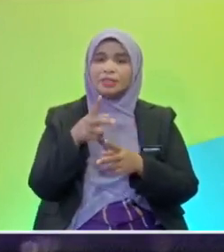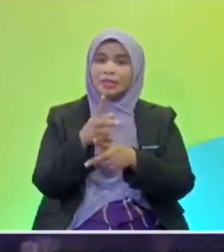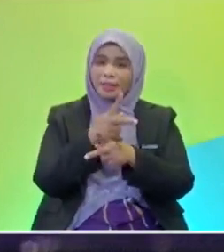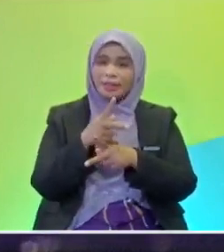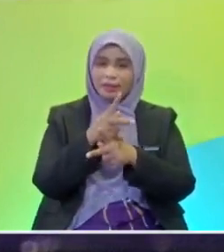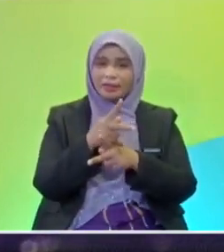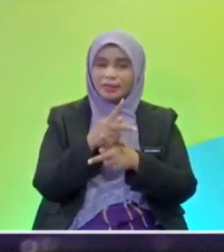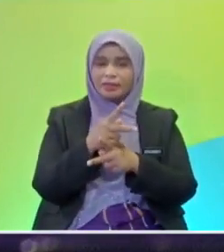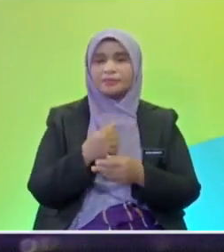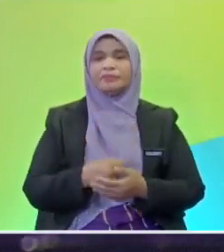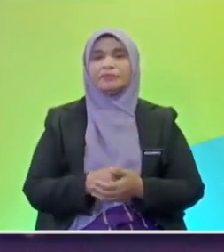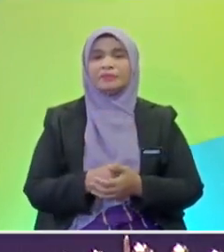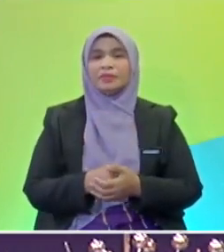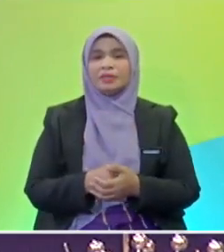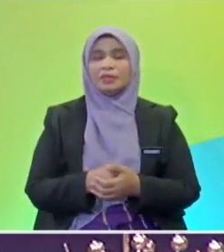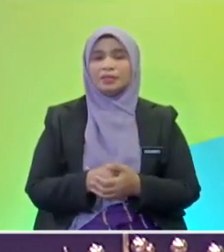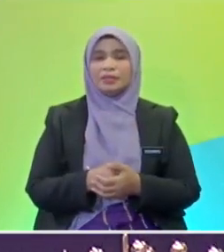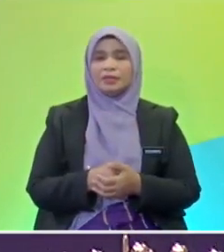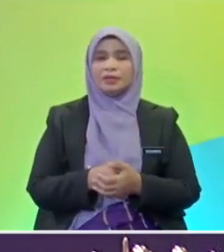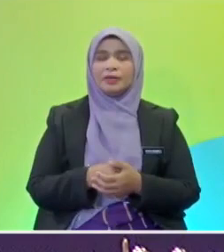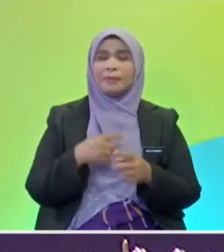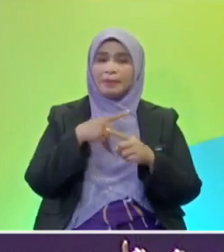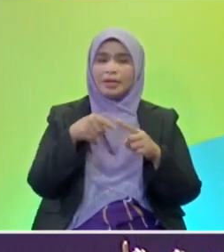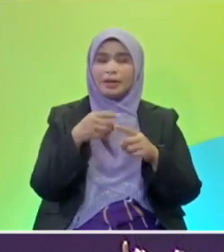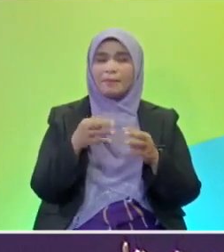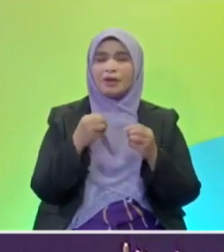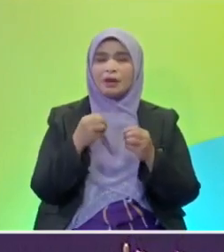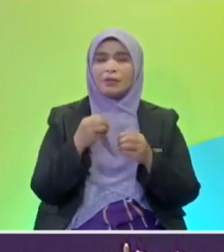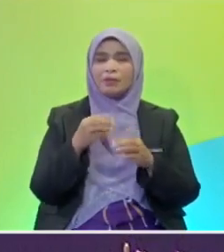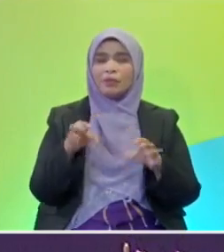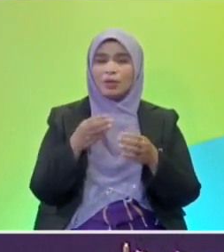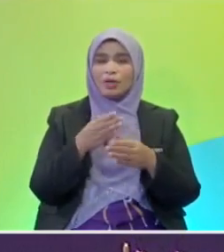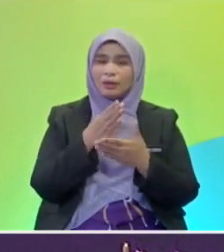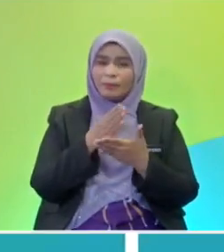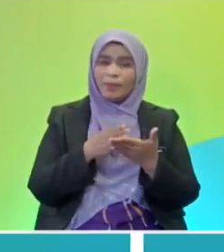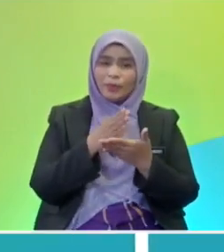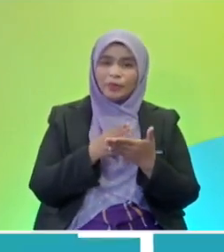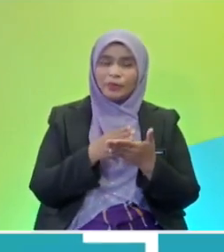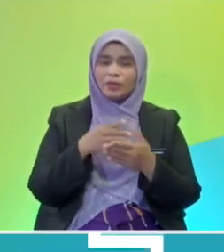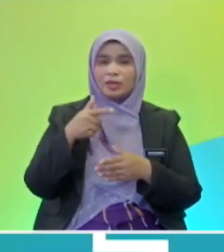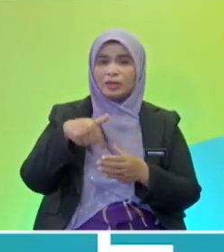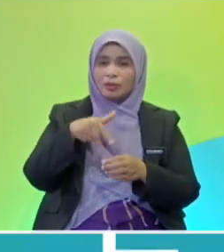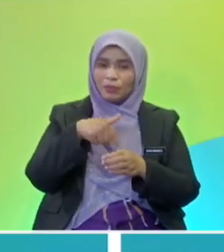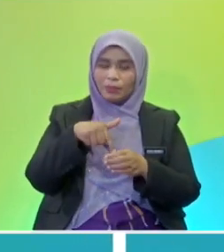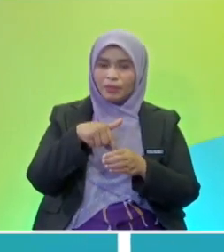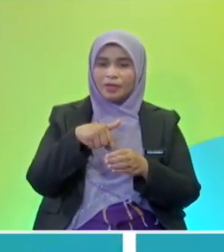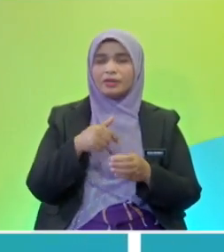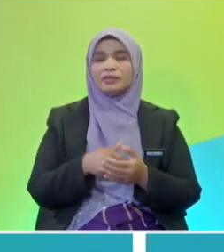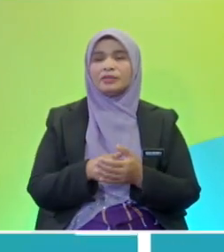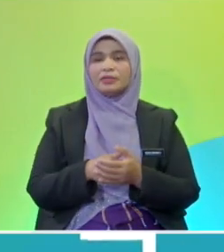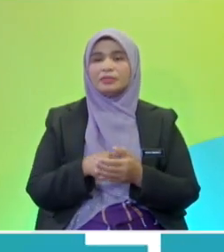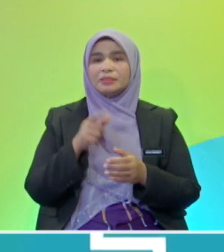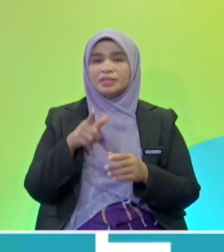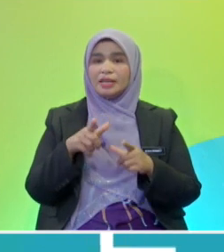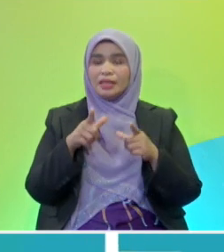betul betul betul sebab kita nak buat bila kita nak tebuk ataupun kita nak buat potongan lubang okey memang kita kena Angkatlah Tak bolehlah letak atas meja